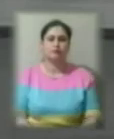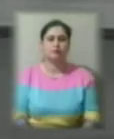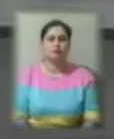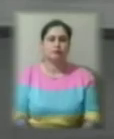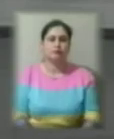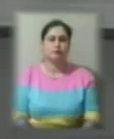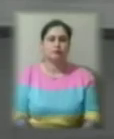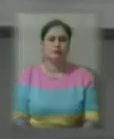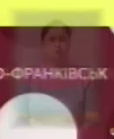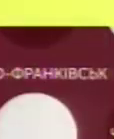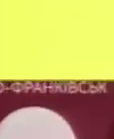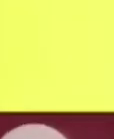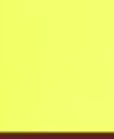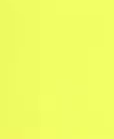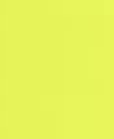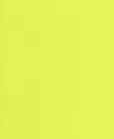19-й.